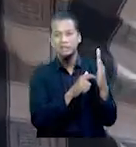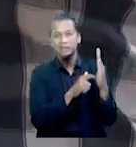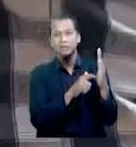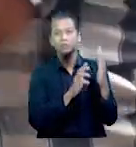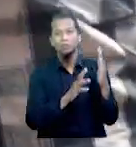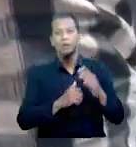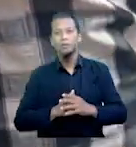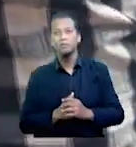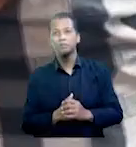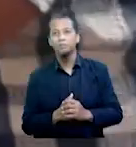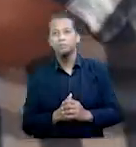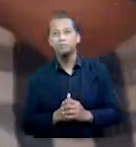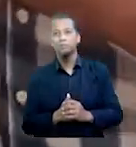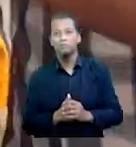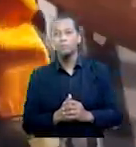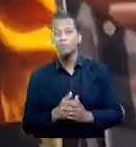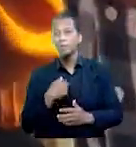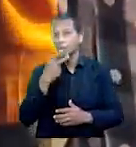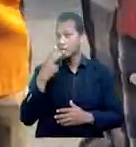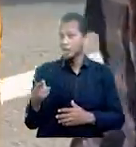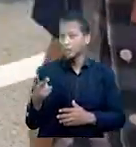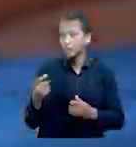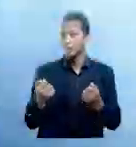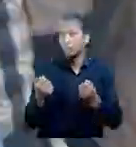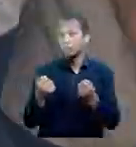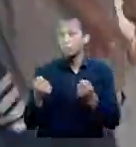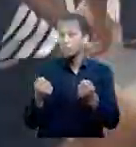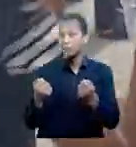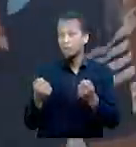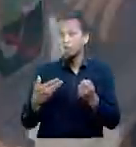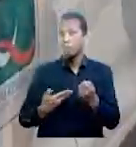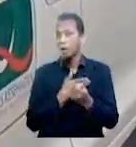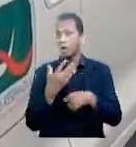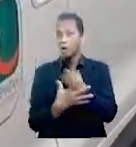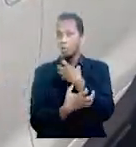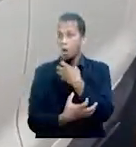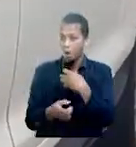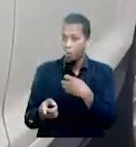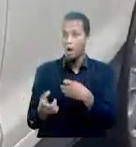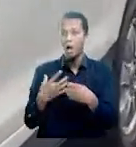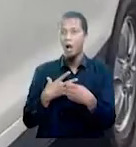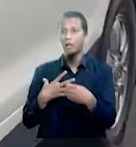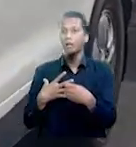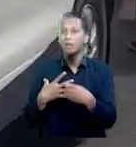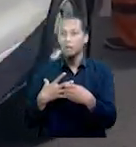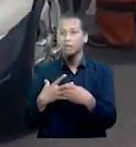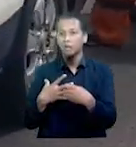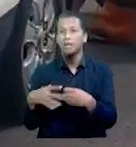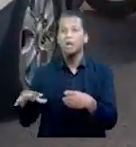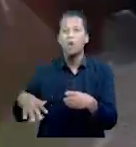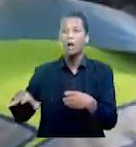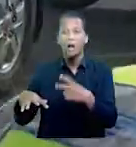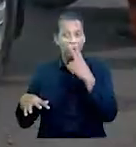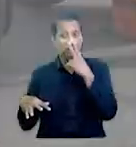Keluarga salah satu korban dari pengendara nyaris pingsan mengetahui korban terluka. Korban langsung dibawa ke rumah sakit untuk mendapat